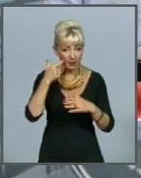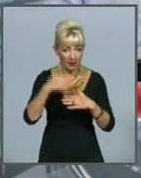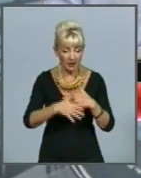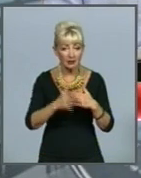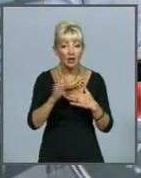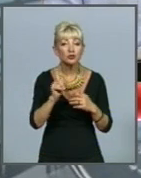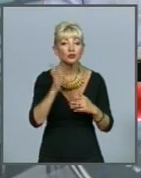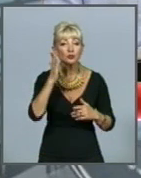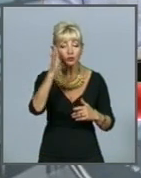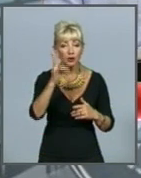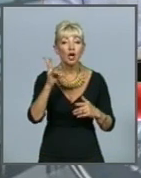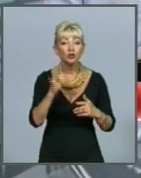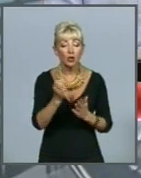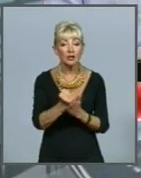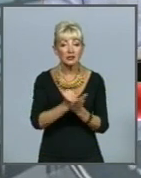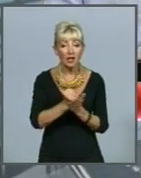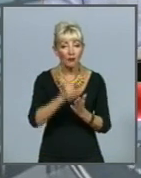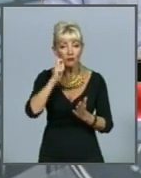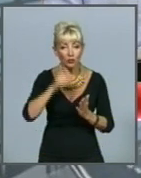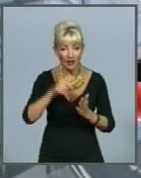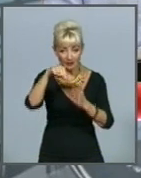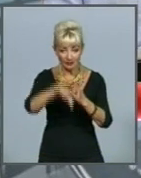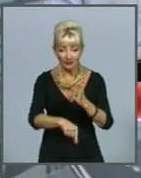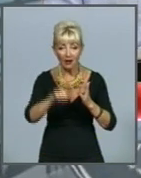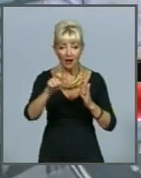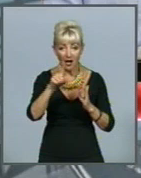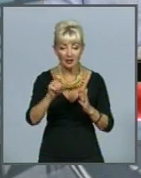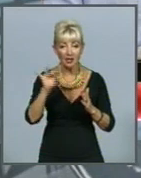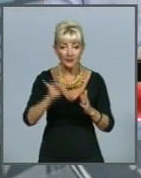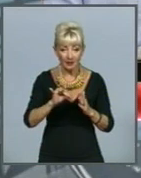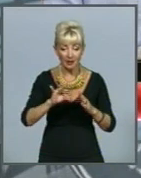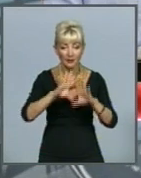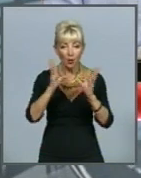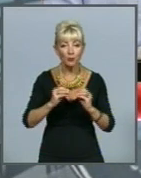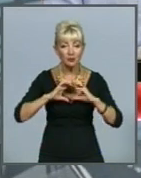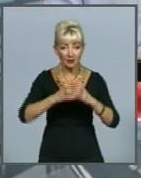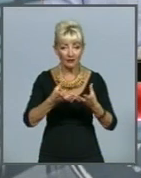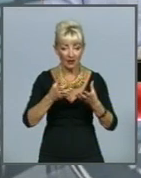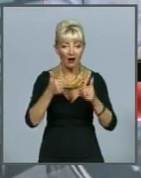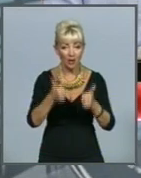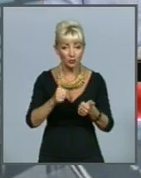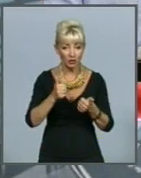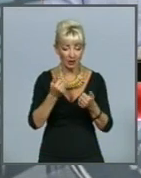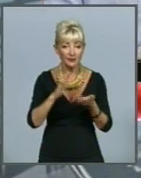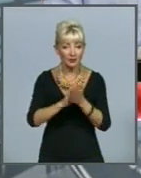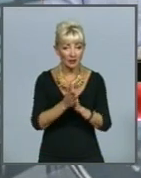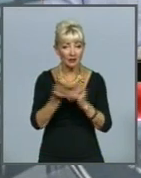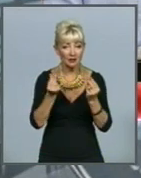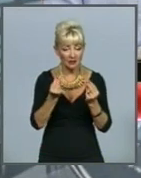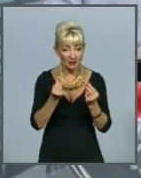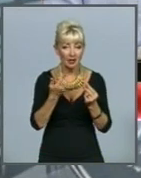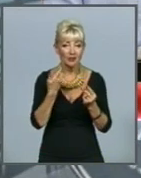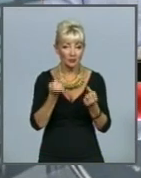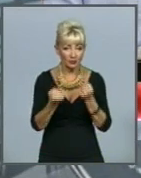газу в українських підземних сховищах газу і загальносвітова сприятлива ситуація за цінами нададуть стримуючий ефект на зростання